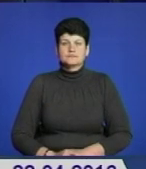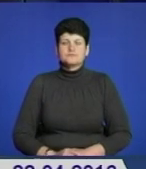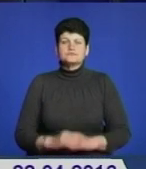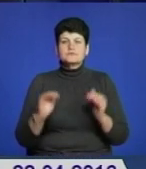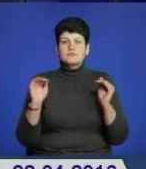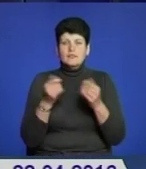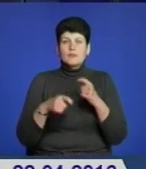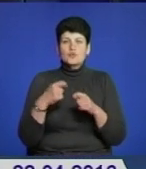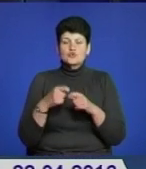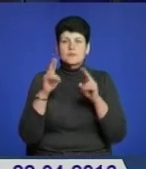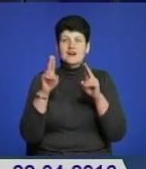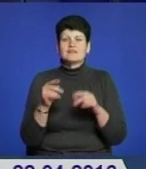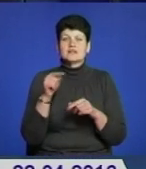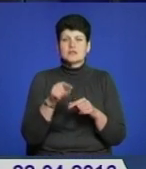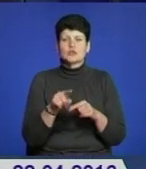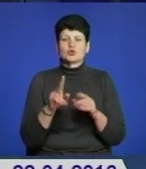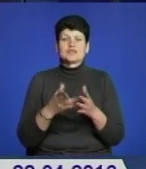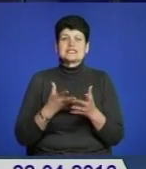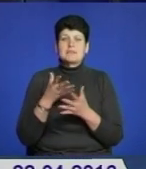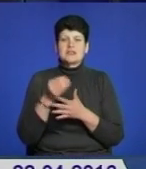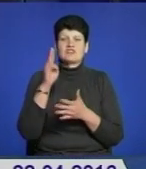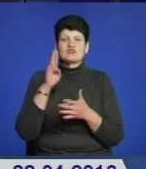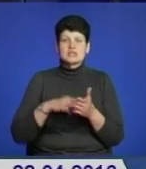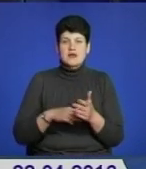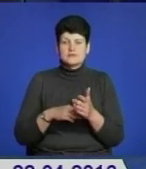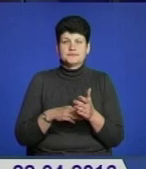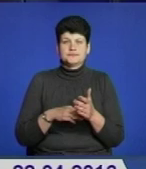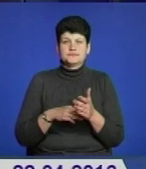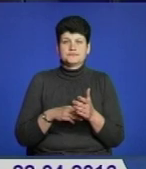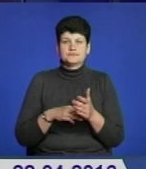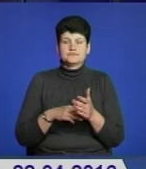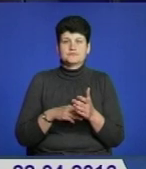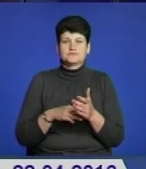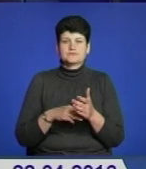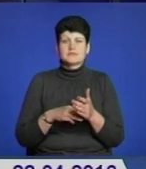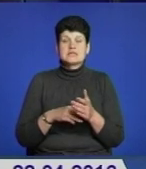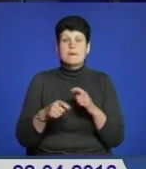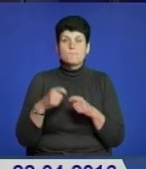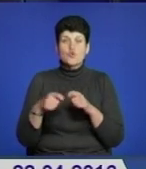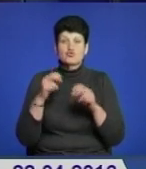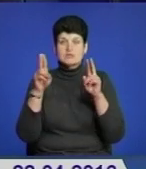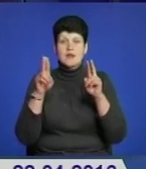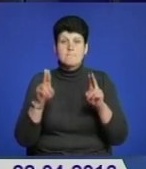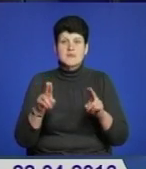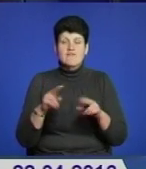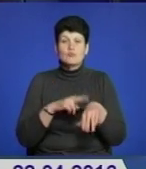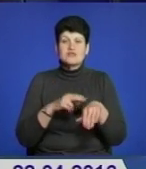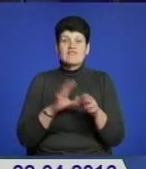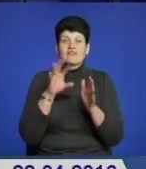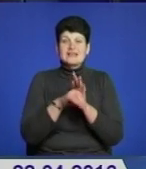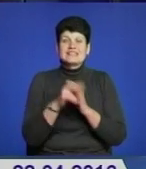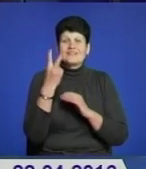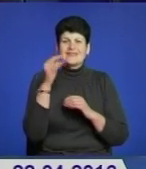Найменше порушують правила ті, кому довелося заплатити штраф, стверджують патрульні поліцейські Тернополя. За порушення правил дорожнього руху поліцейські внесли